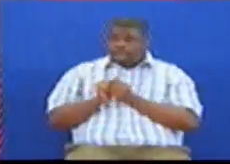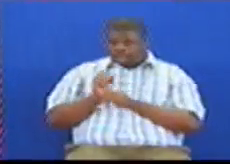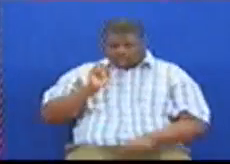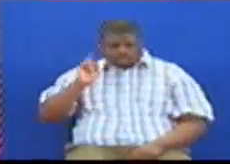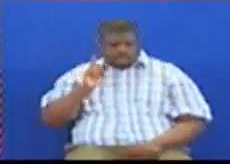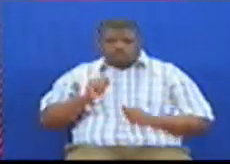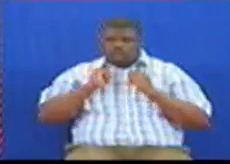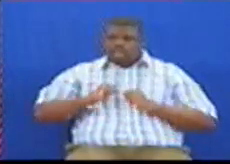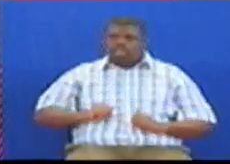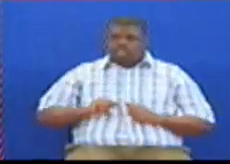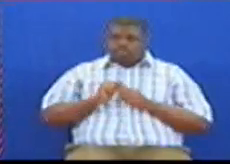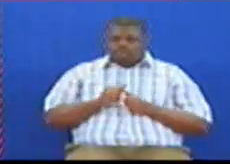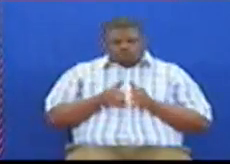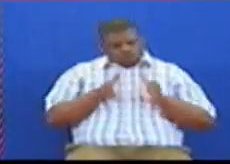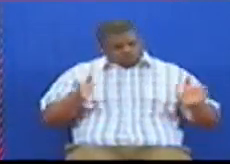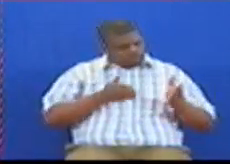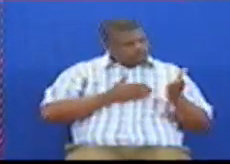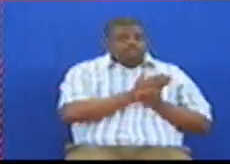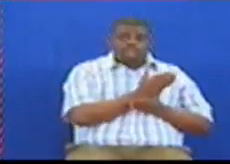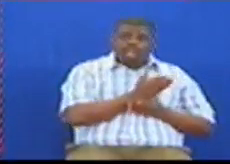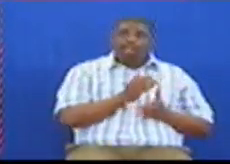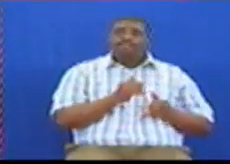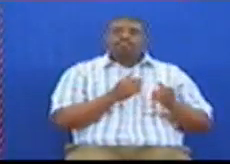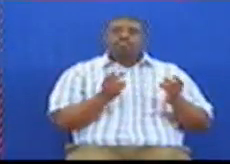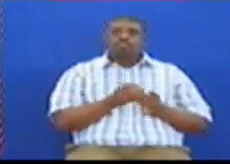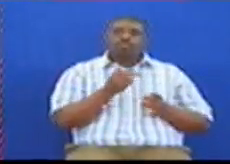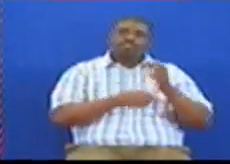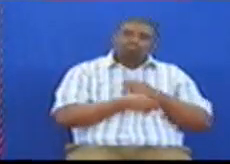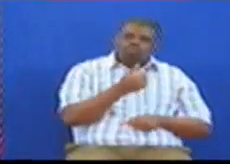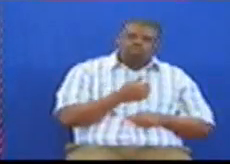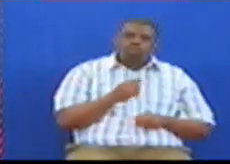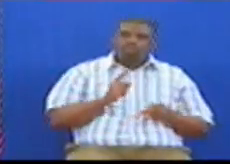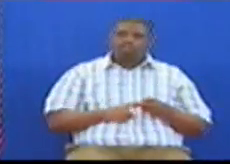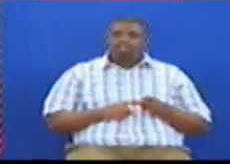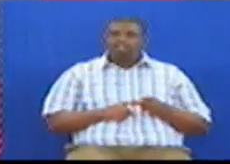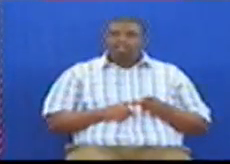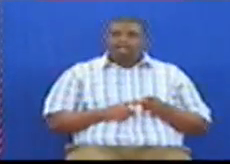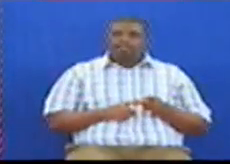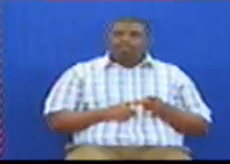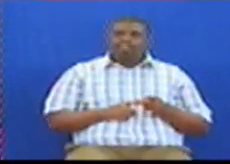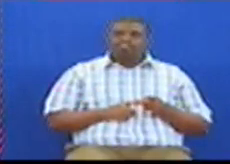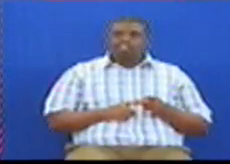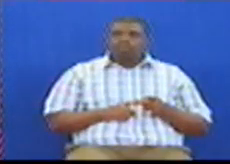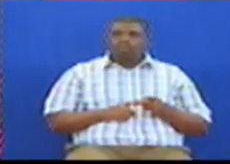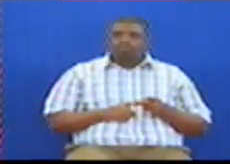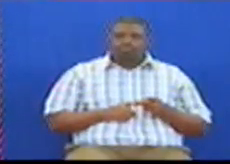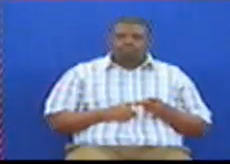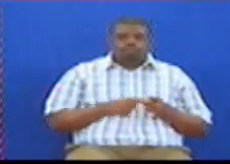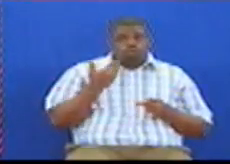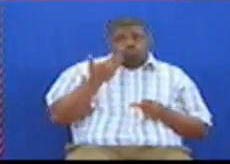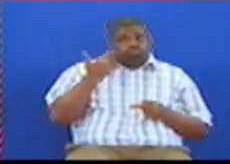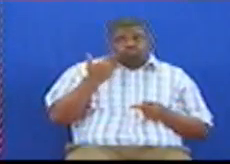maswaiba makubwa ambayo tumepitia kama viongozi. Lakini wazungu wanasema smooth water never develop a skillful sailor.